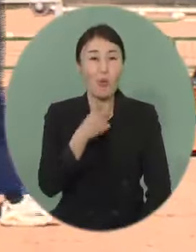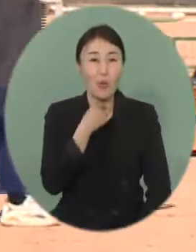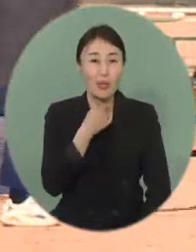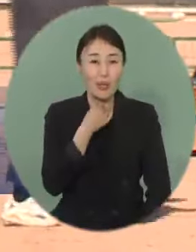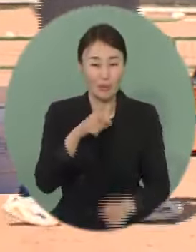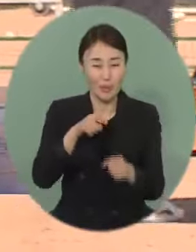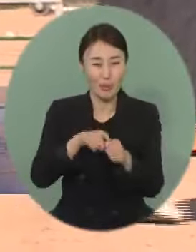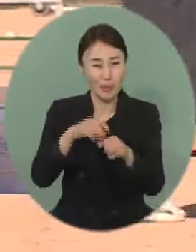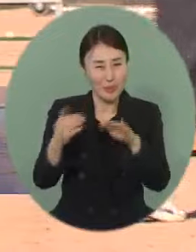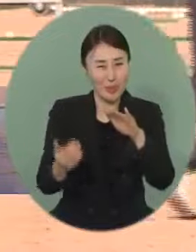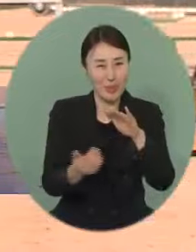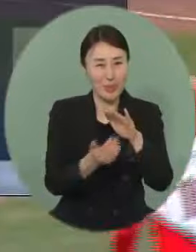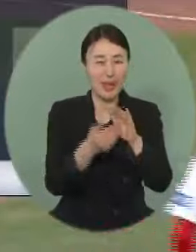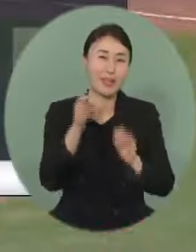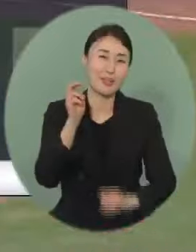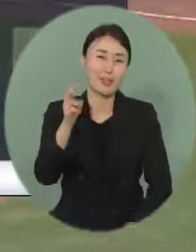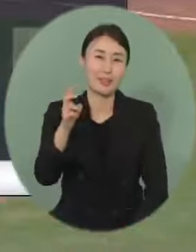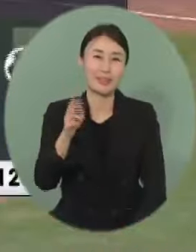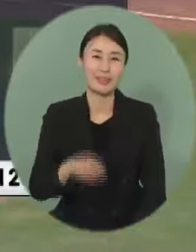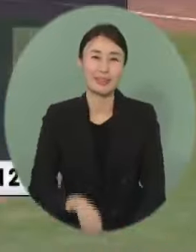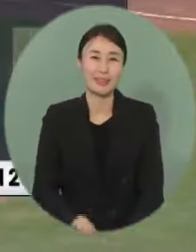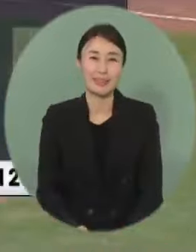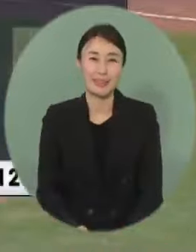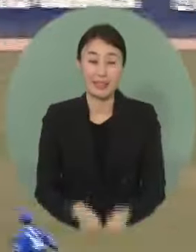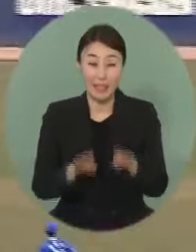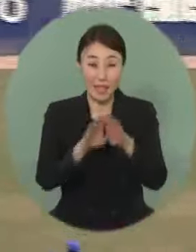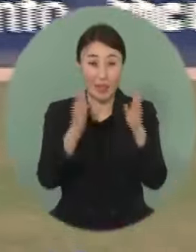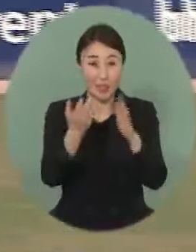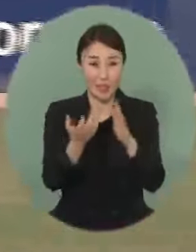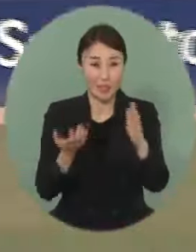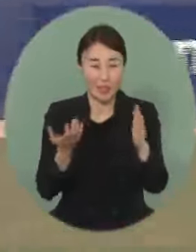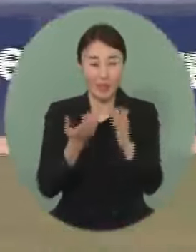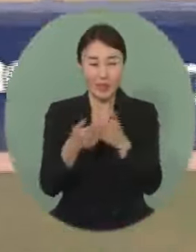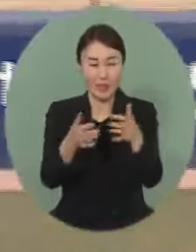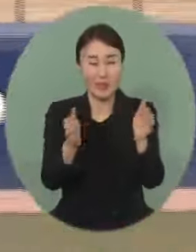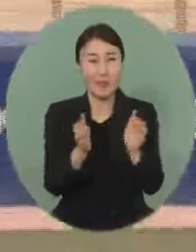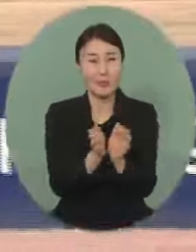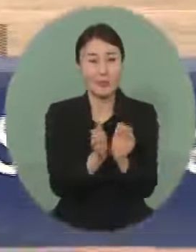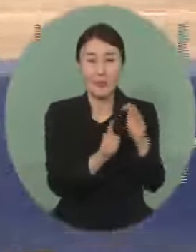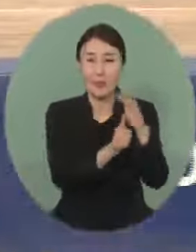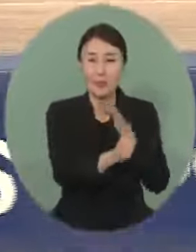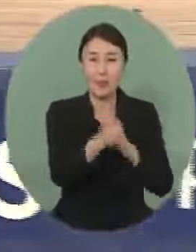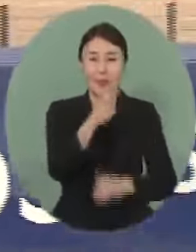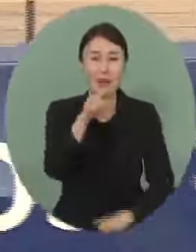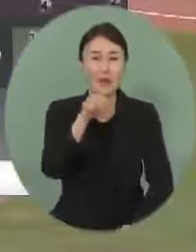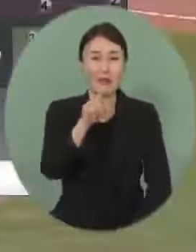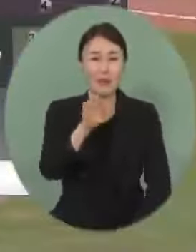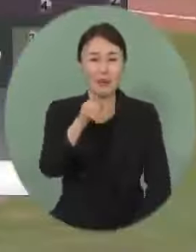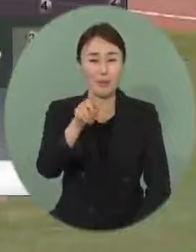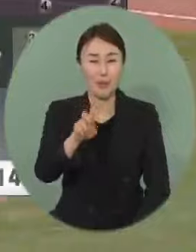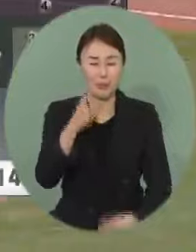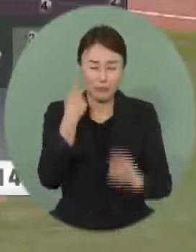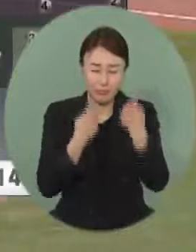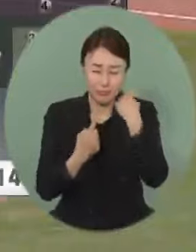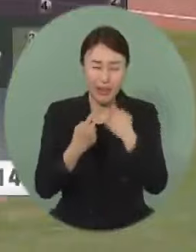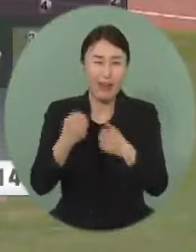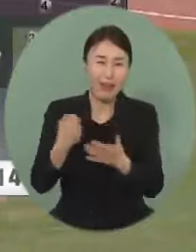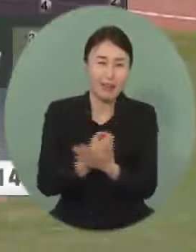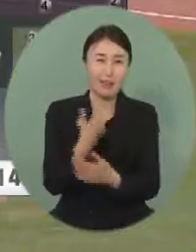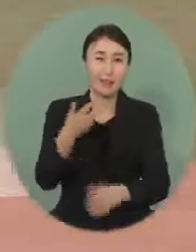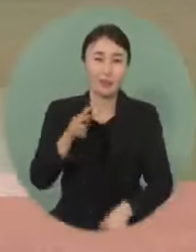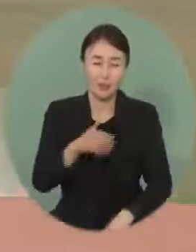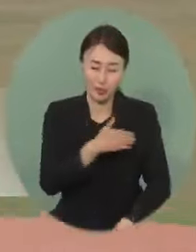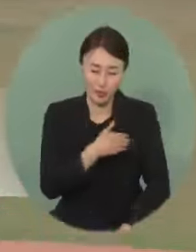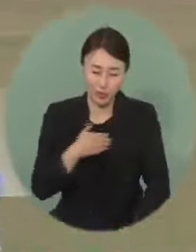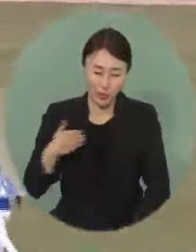목표까지는 도달할 수 있을 거라고 생각합니다. 개막을 앞두고 팀의 주축인 나성범 선수의 부상이 아쉽지만 충분한